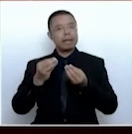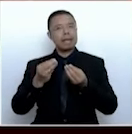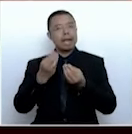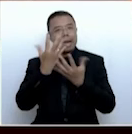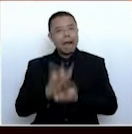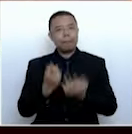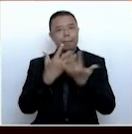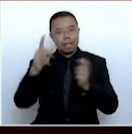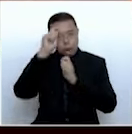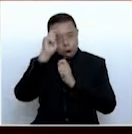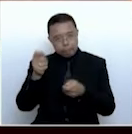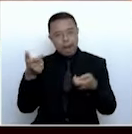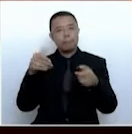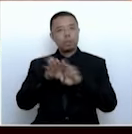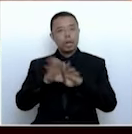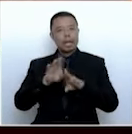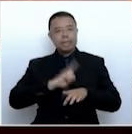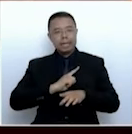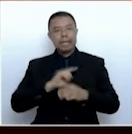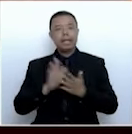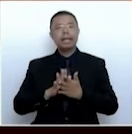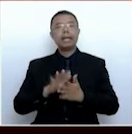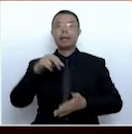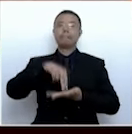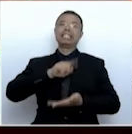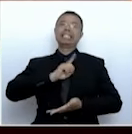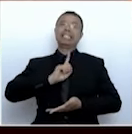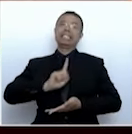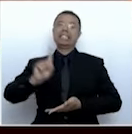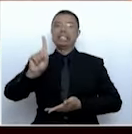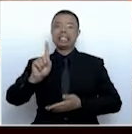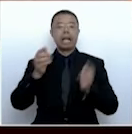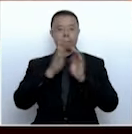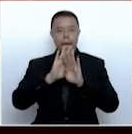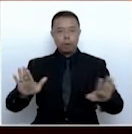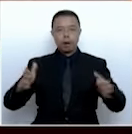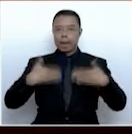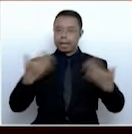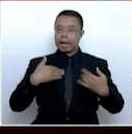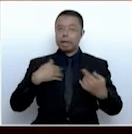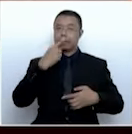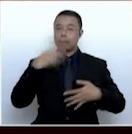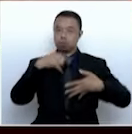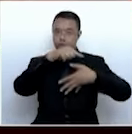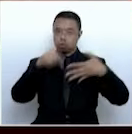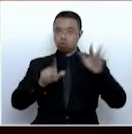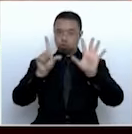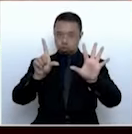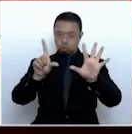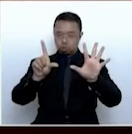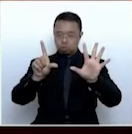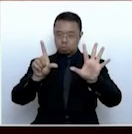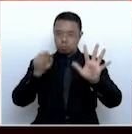yang beradab, harmoni, mandiri, makmur, dan bahagia. Misi kami ada 7. Yang pertama